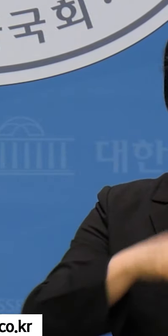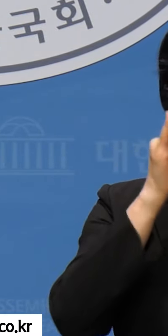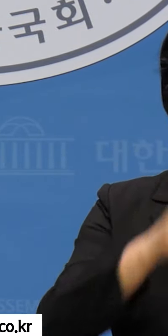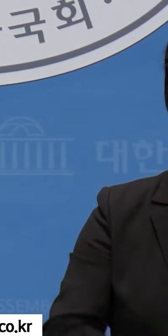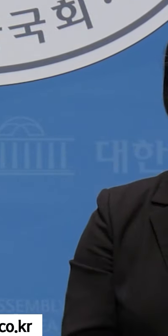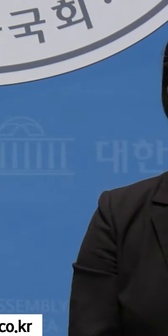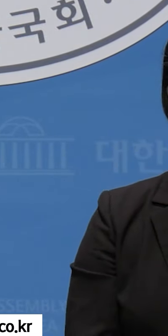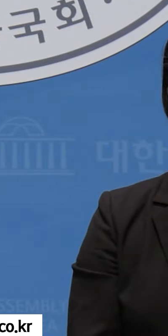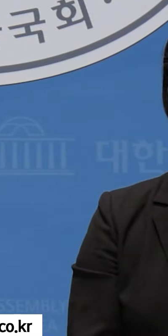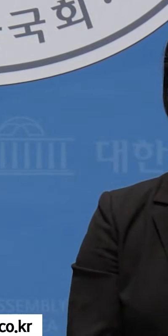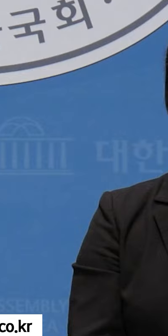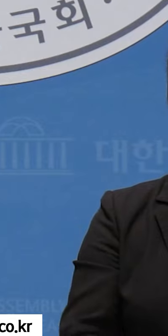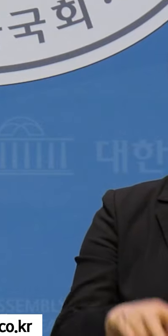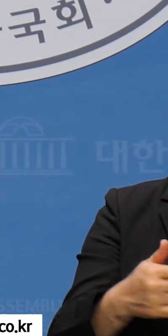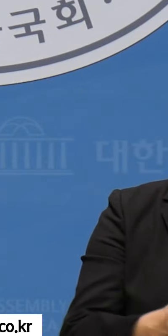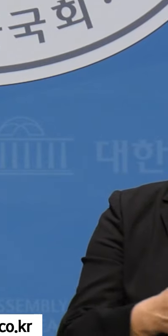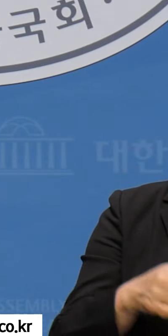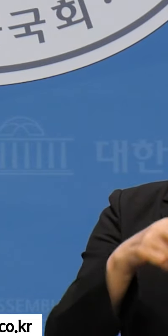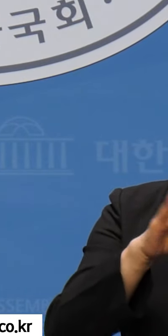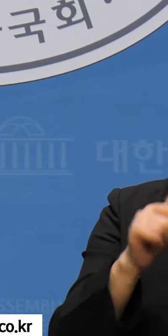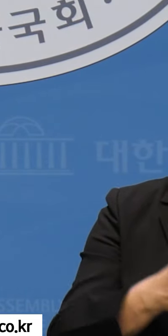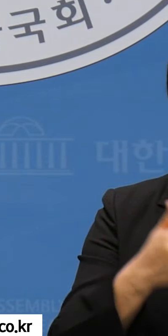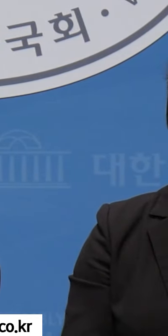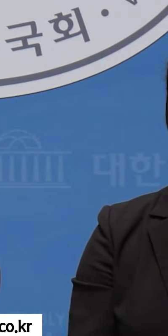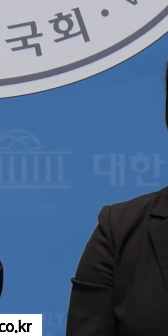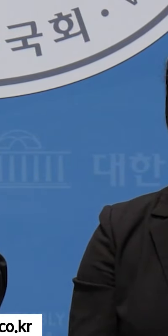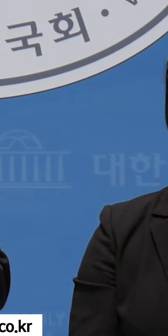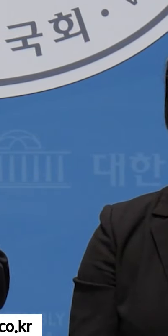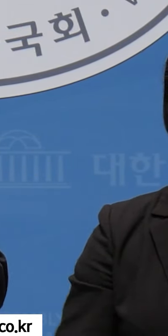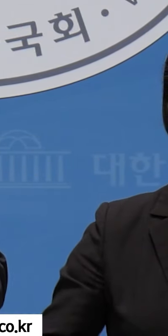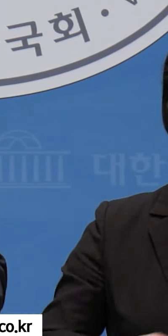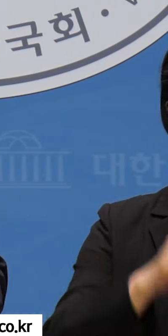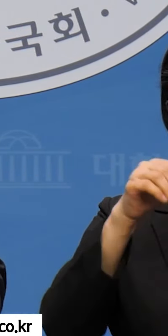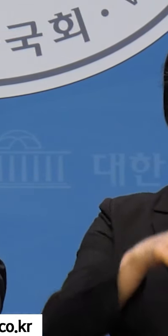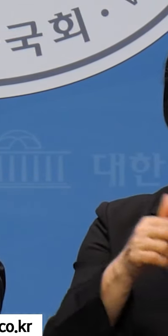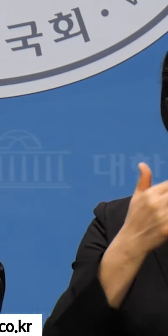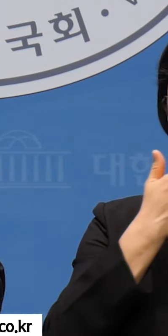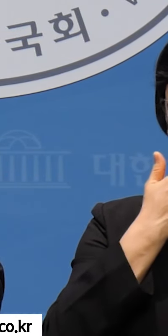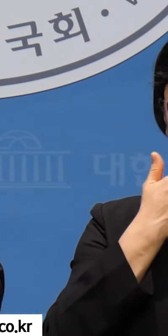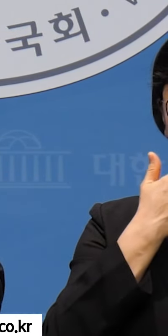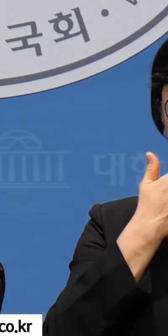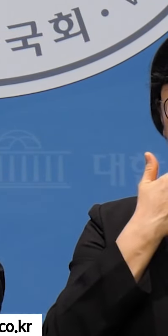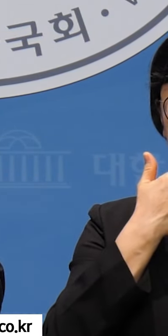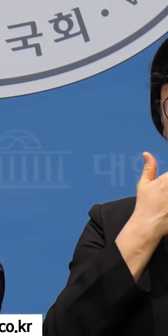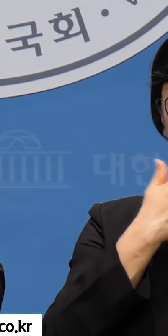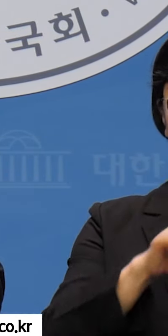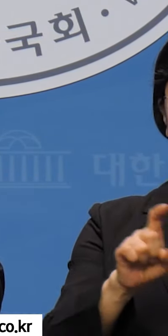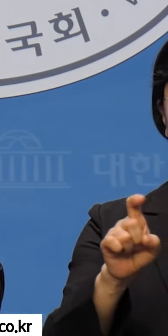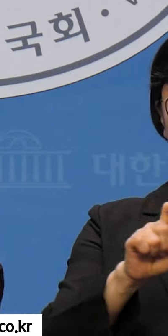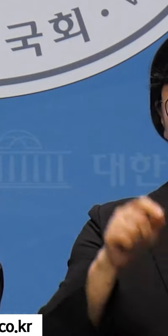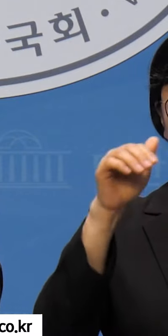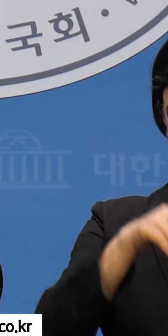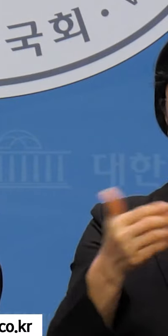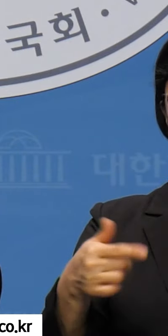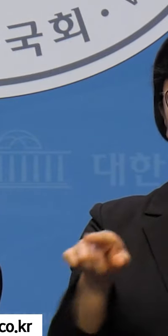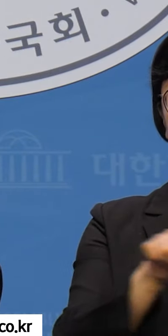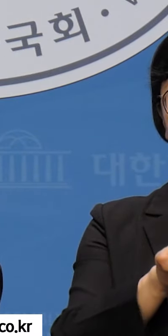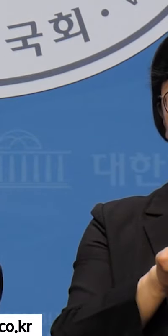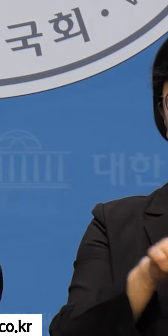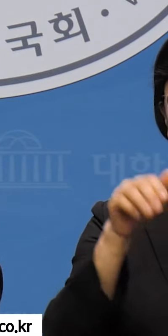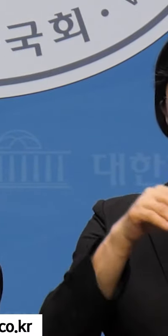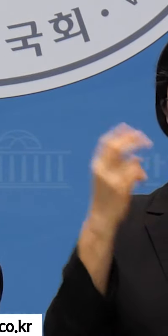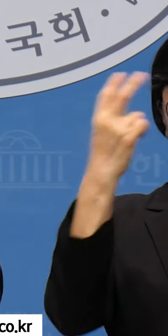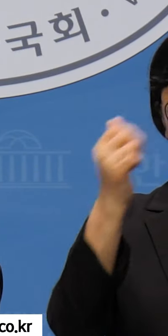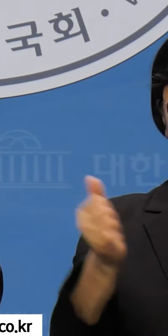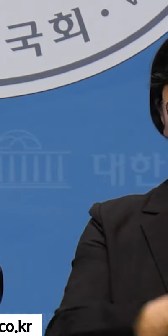것입니다. 서기청 대표회장 심화보 목사 감사합니다. 부정선거 없는 4.10 총선을 위한